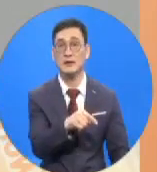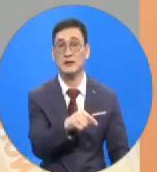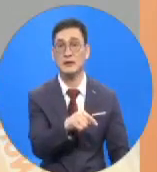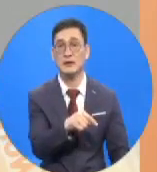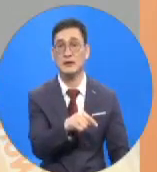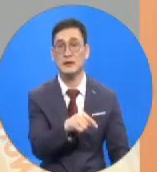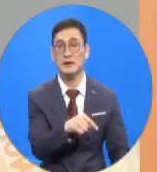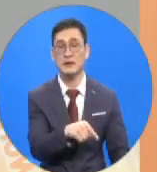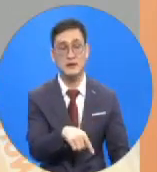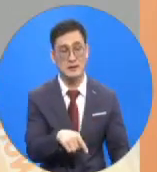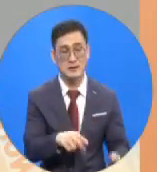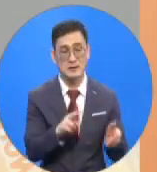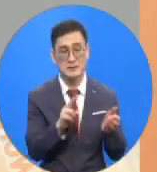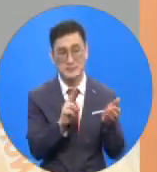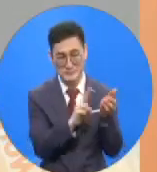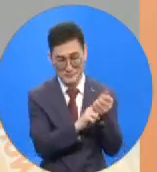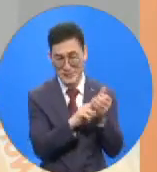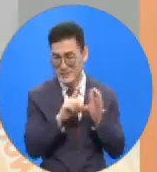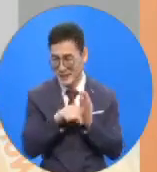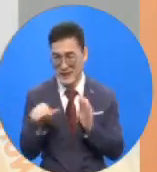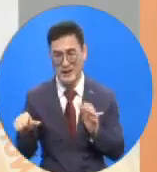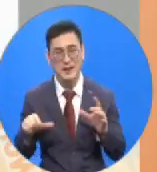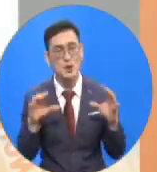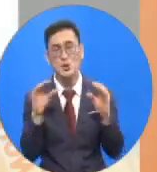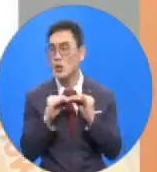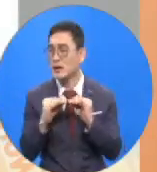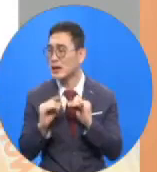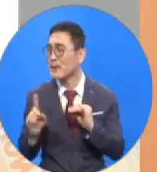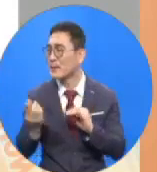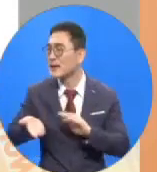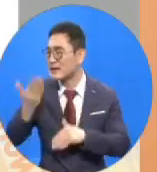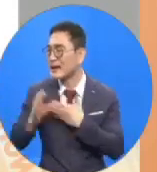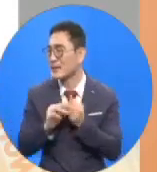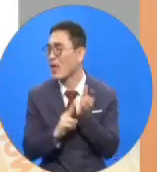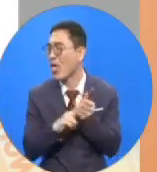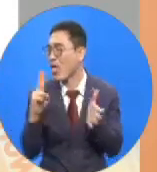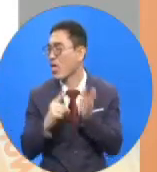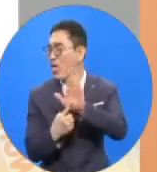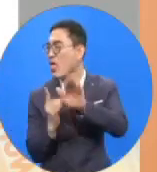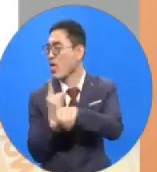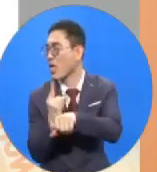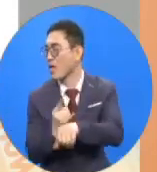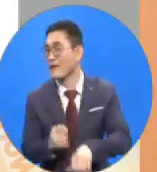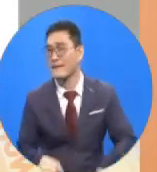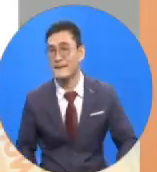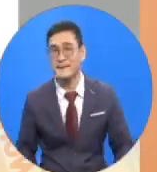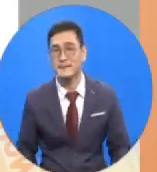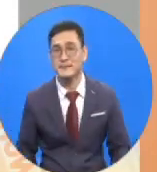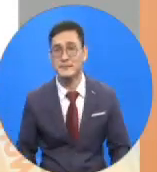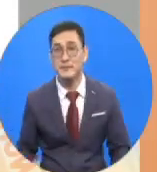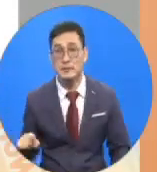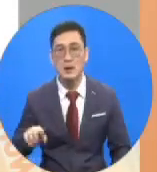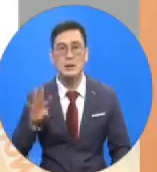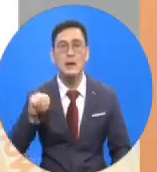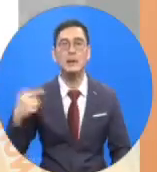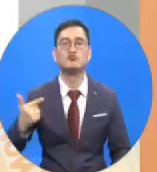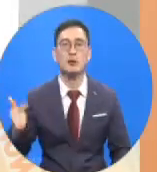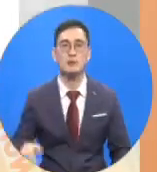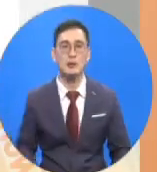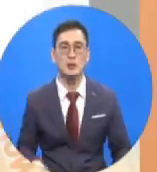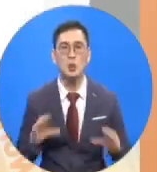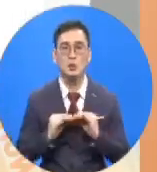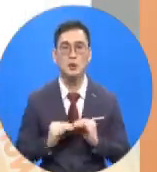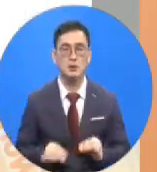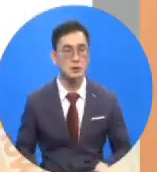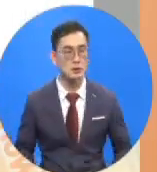얼음 정도 그리고 이게 굉장히 폭발적으로 지금 조회수가 들고 있고 도매가 많습니다 네 어제 제가 21만 넘은 걸 봤는데